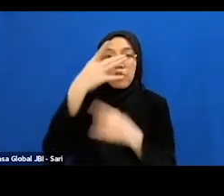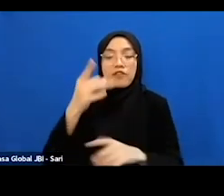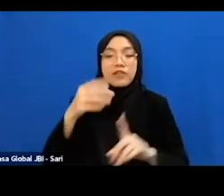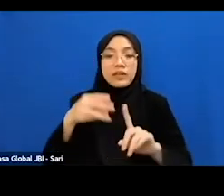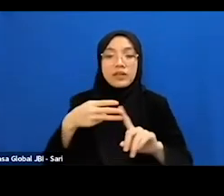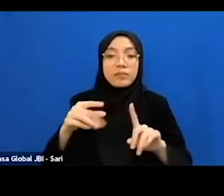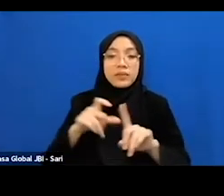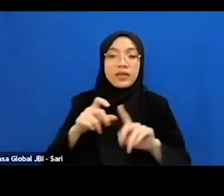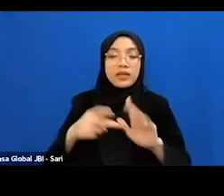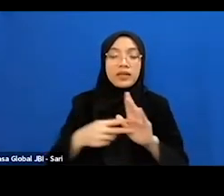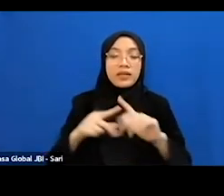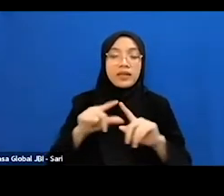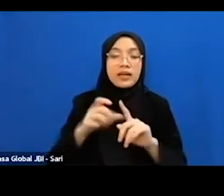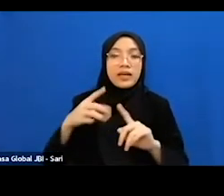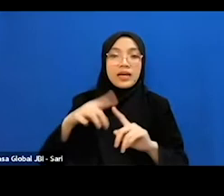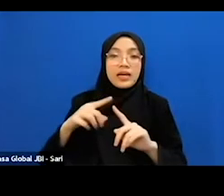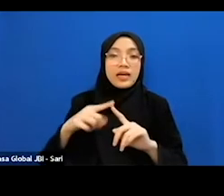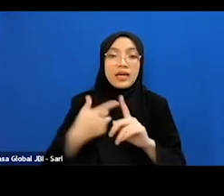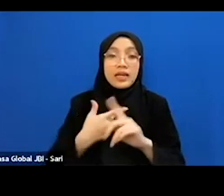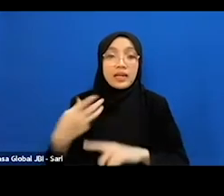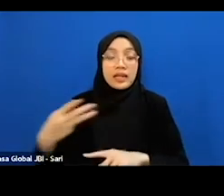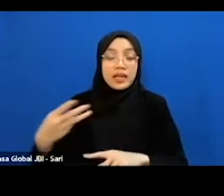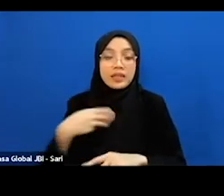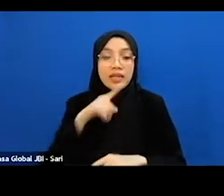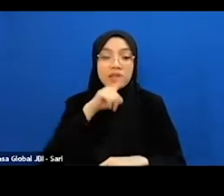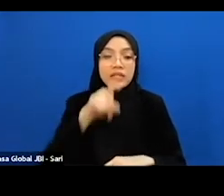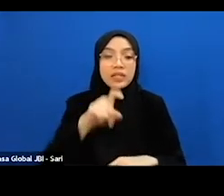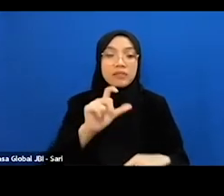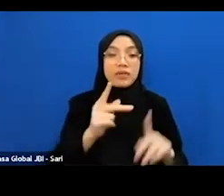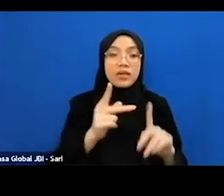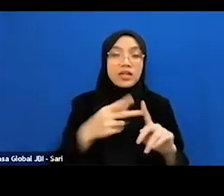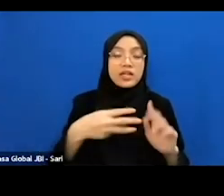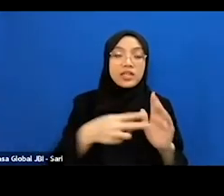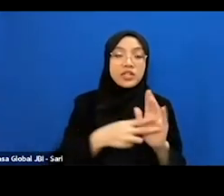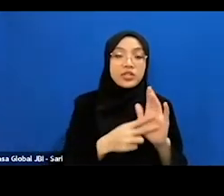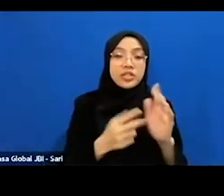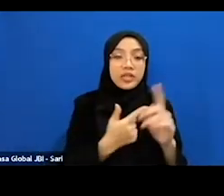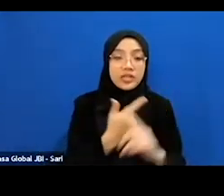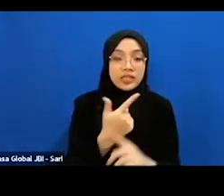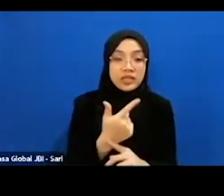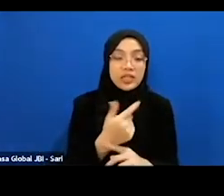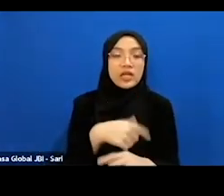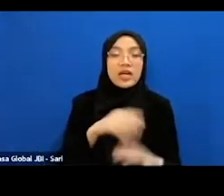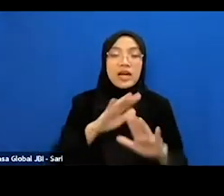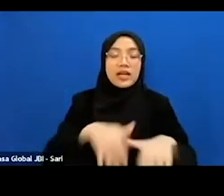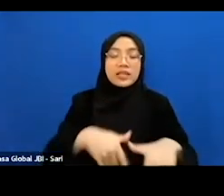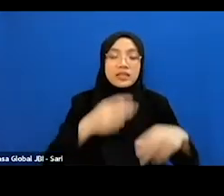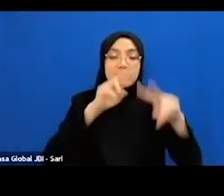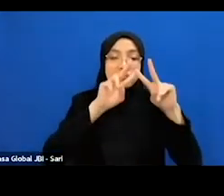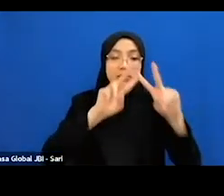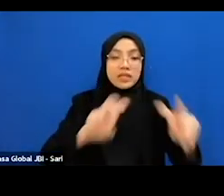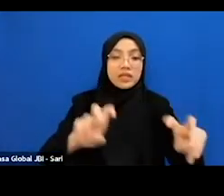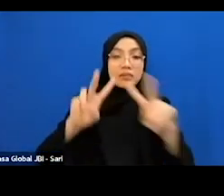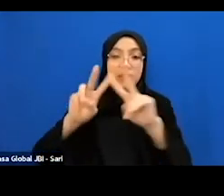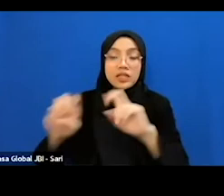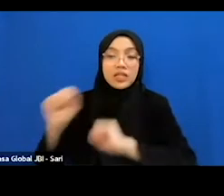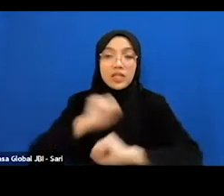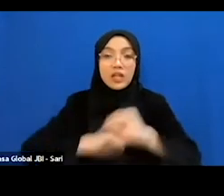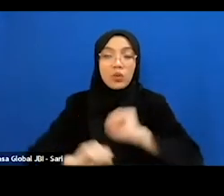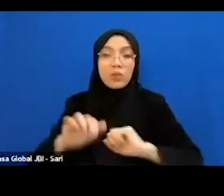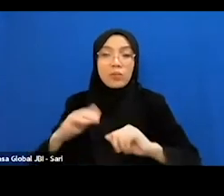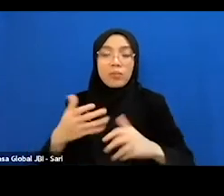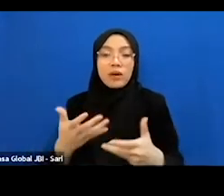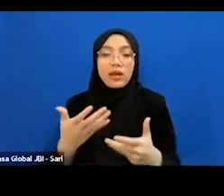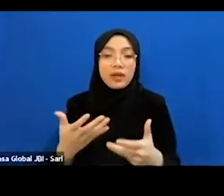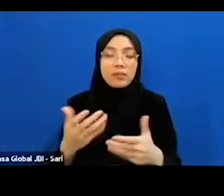nugget beliau bertanya kepada mbak silmy berdasarkan penelitian yang dilakukan Bagaimana market